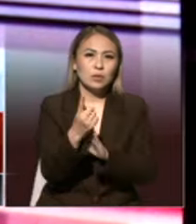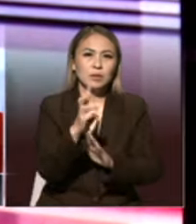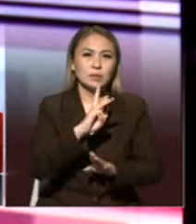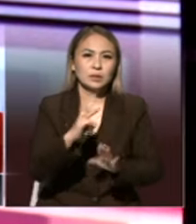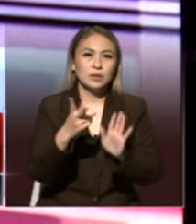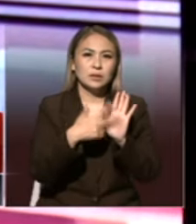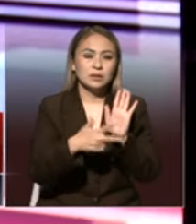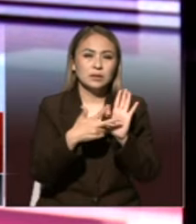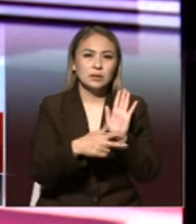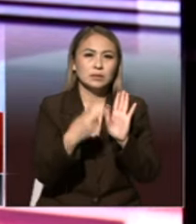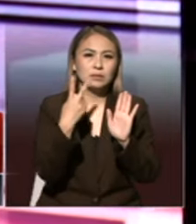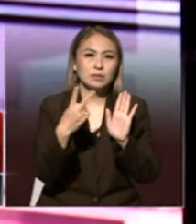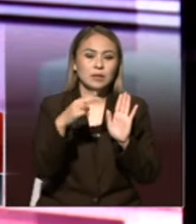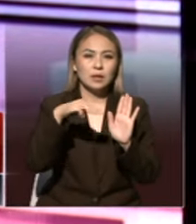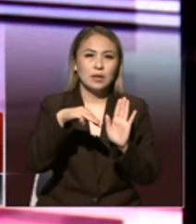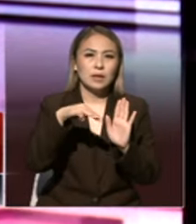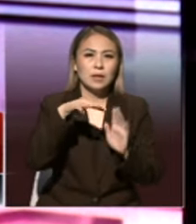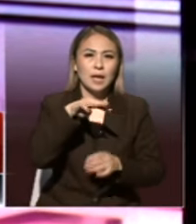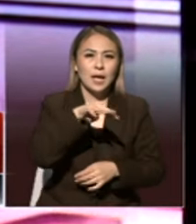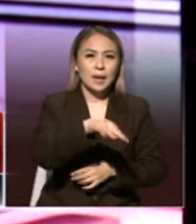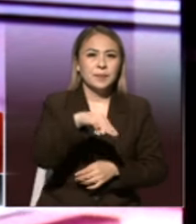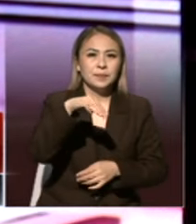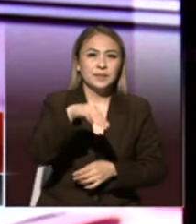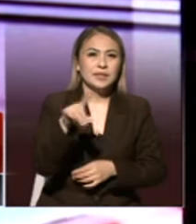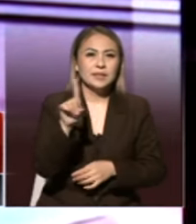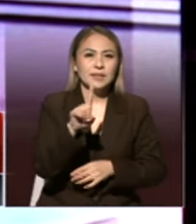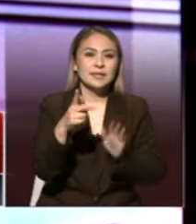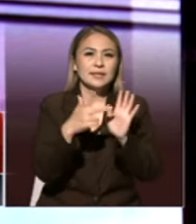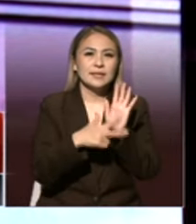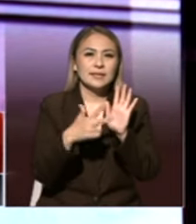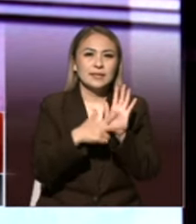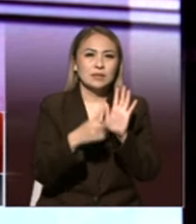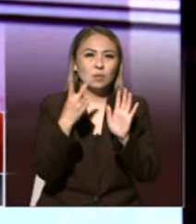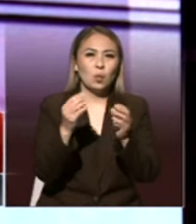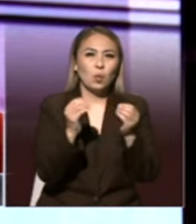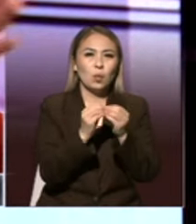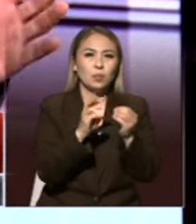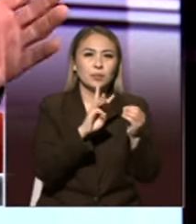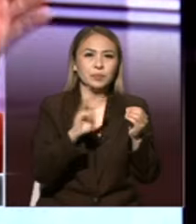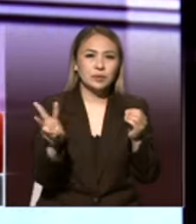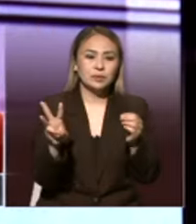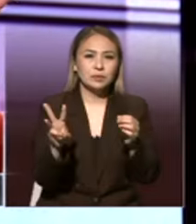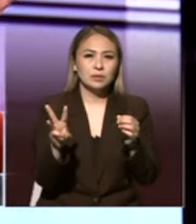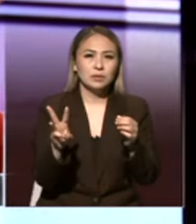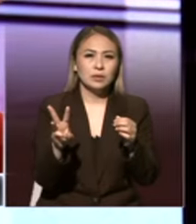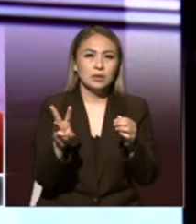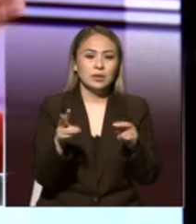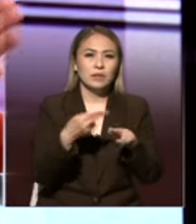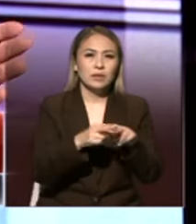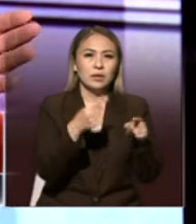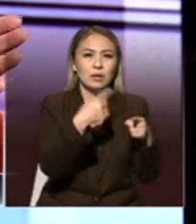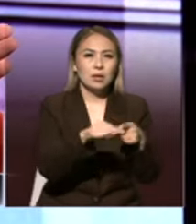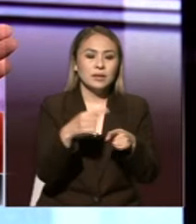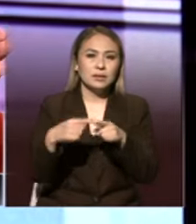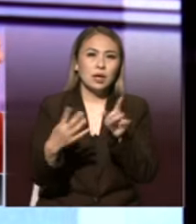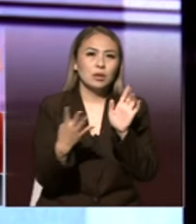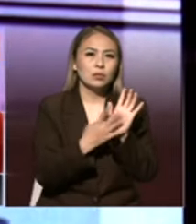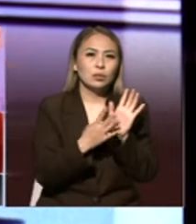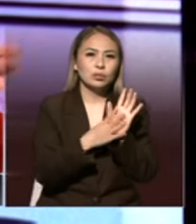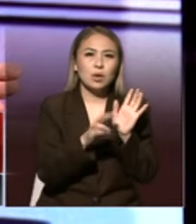тұратын 82 ма жаңағы МТЗ-80 деген трактор мысалы. 82? Иә, 10 миллион дейікші мысалы. Беларусь 82-ді айтасыз. Разницасы 9 миллион теңге